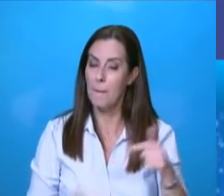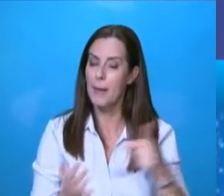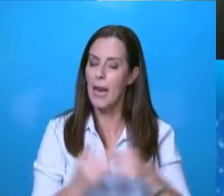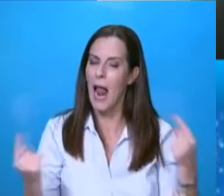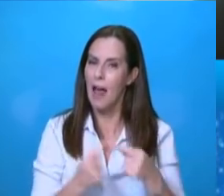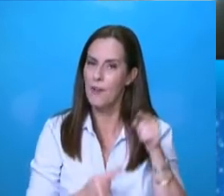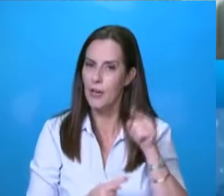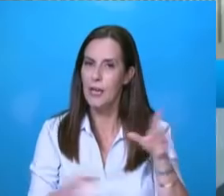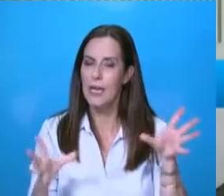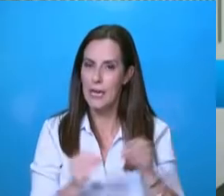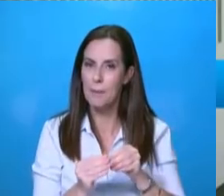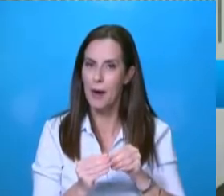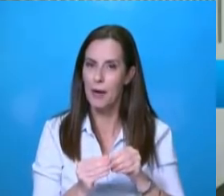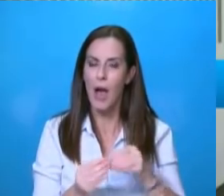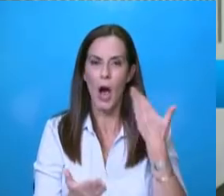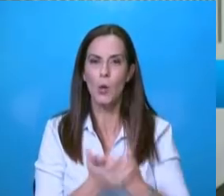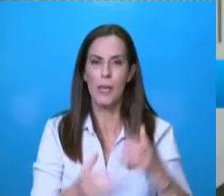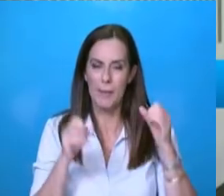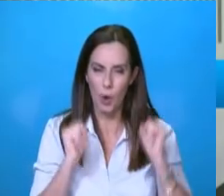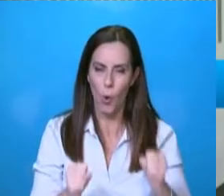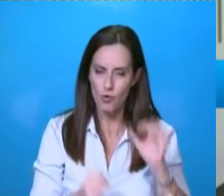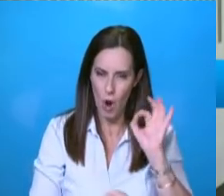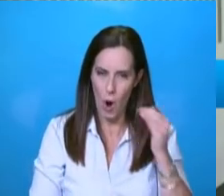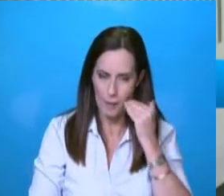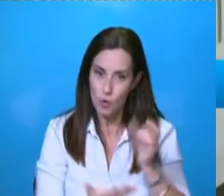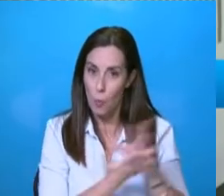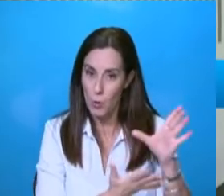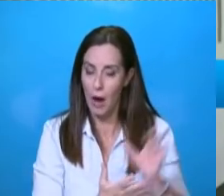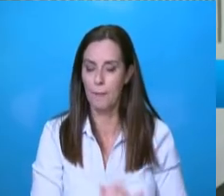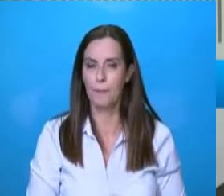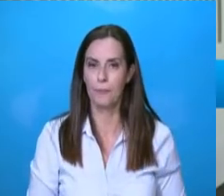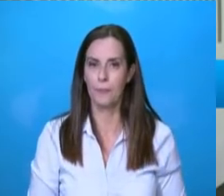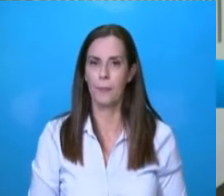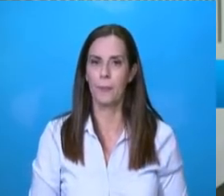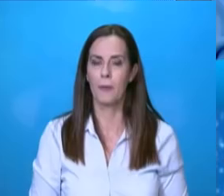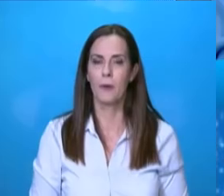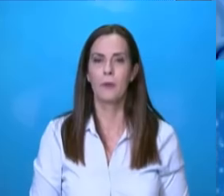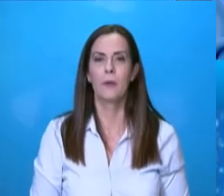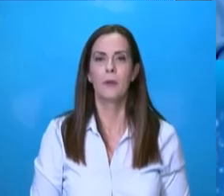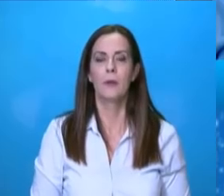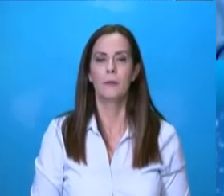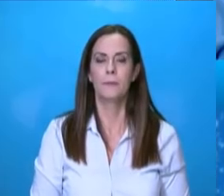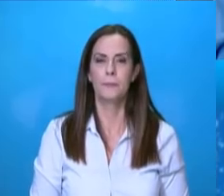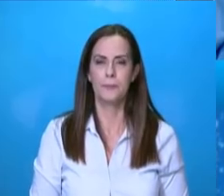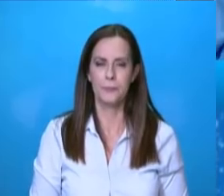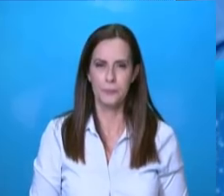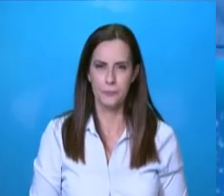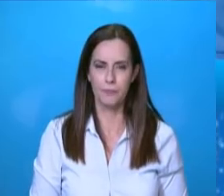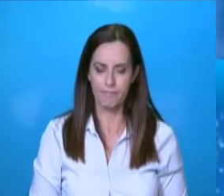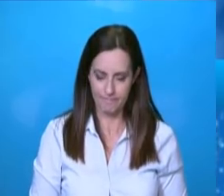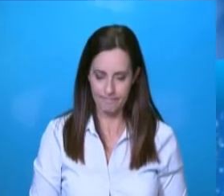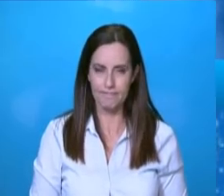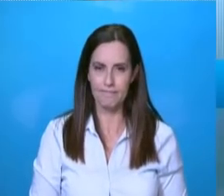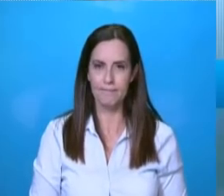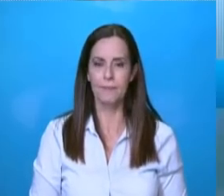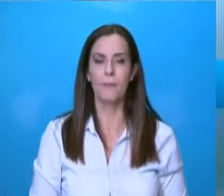שלו עם היועץ לביטחון לאומי בולטון בפגישה בדנו בנושאים האלה ביום שני האחרון. תודה רבה.